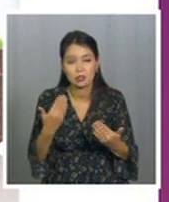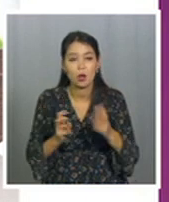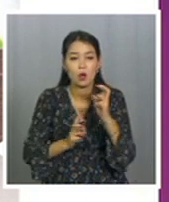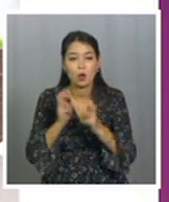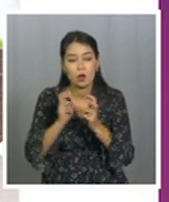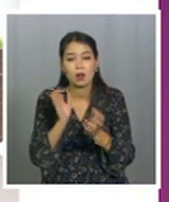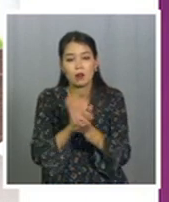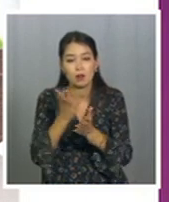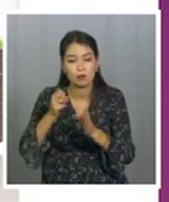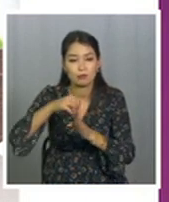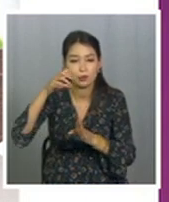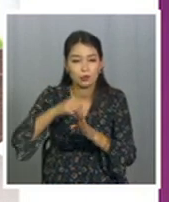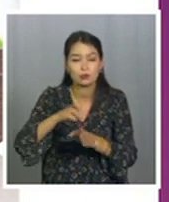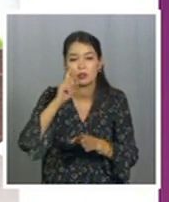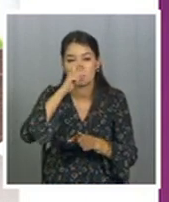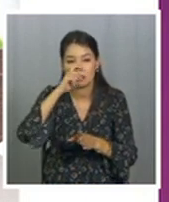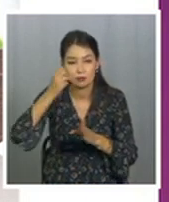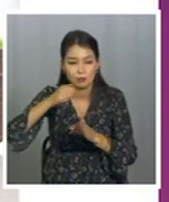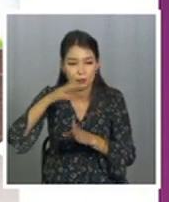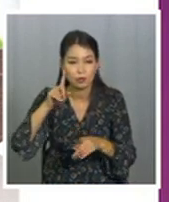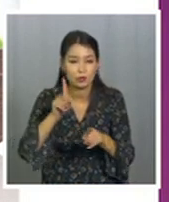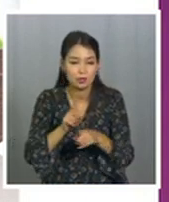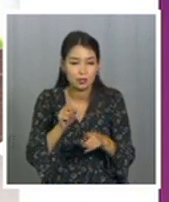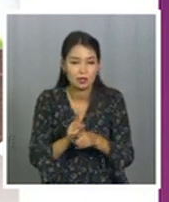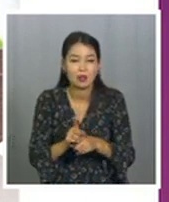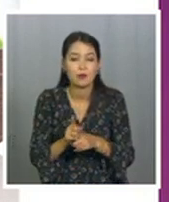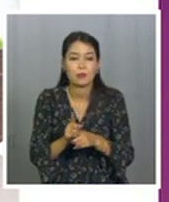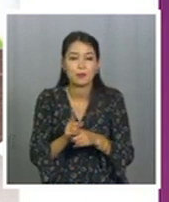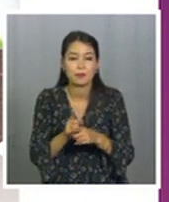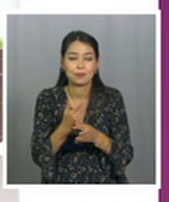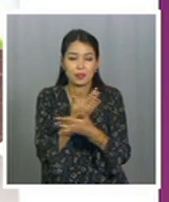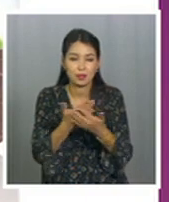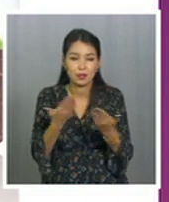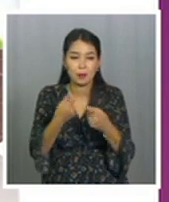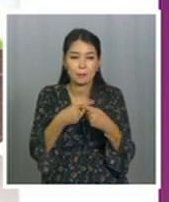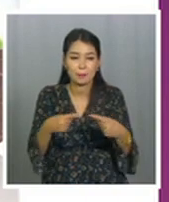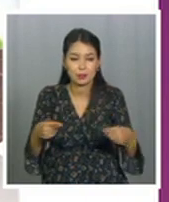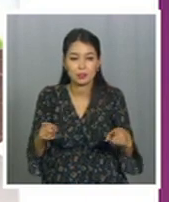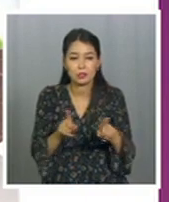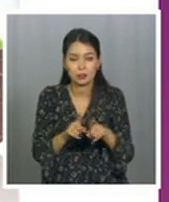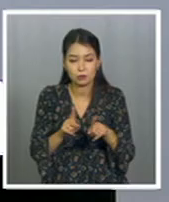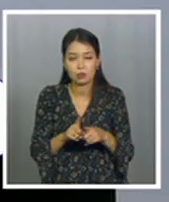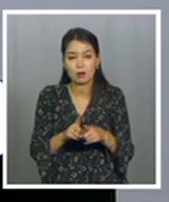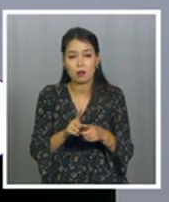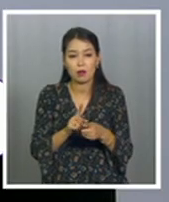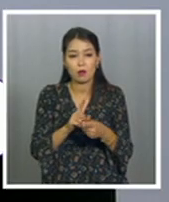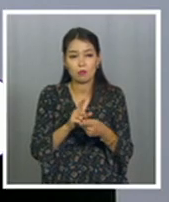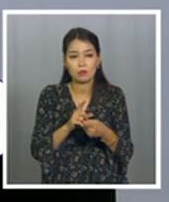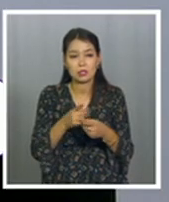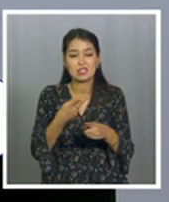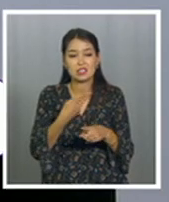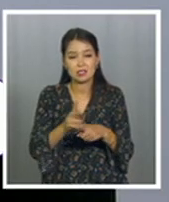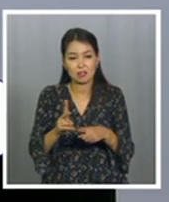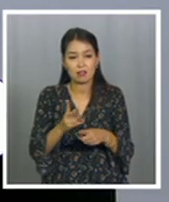ластаушылары күкірт, төрт оксиді, күйе, сол сияқты басқа да мыс металдары сияқты зиянды заттар